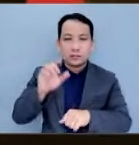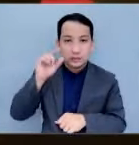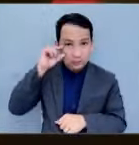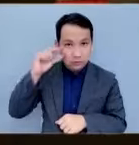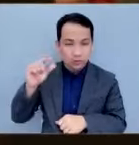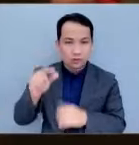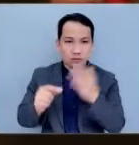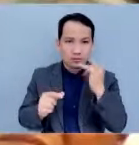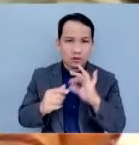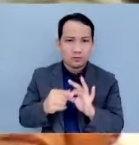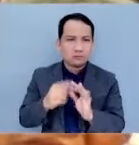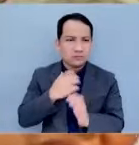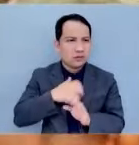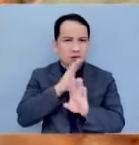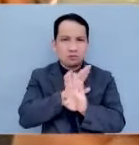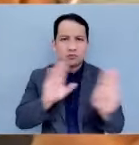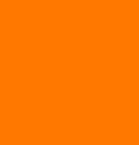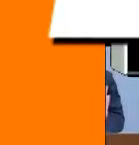mga paratang.